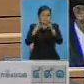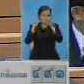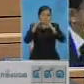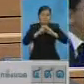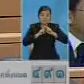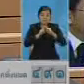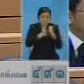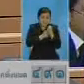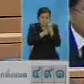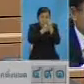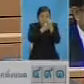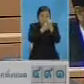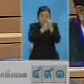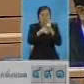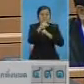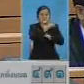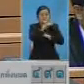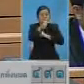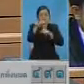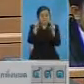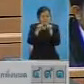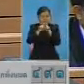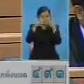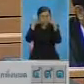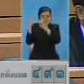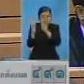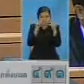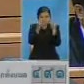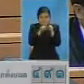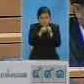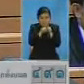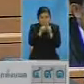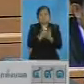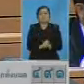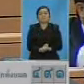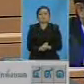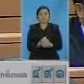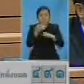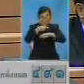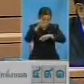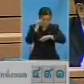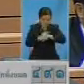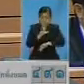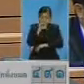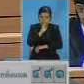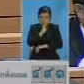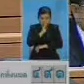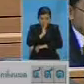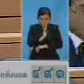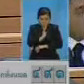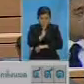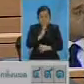ก็พยายามที่จะออกนอกพื้นที่เหมือนกับนายกเปียบเลยท่านประธานที่เคารพผมเรียนอย่างตรงไปตรงมาครับว่